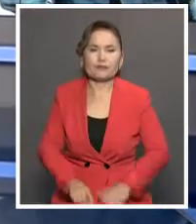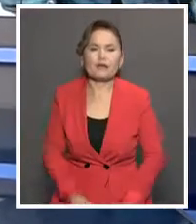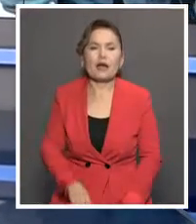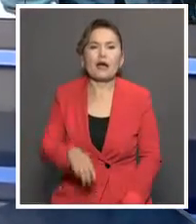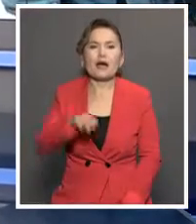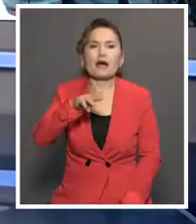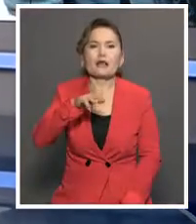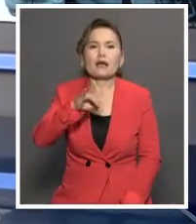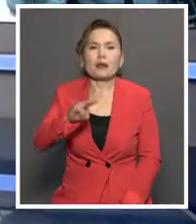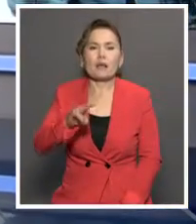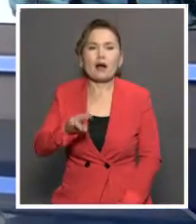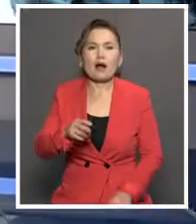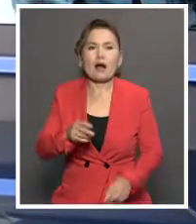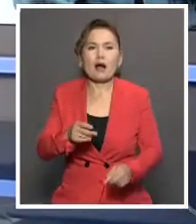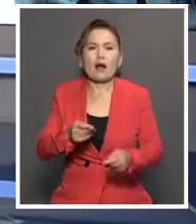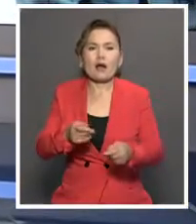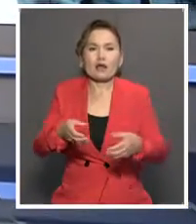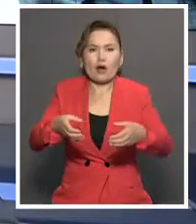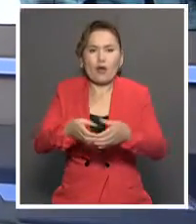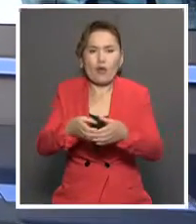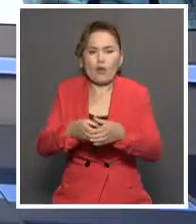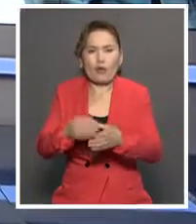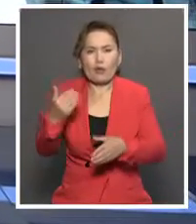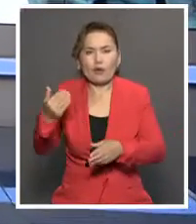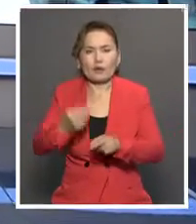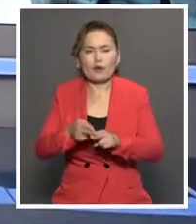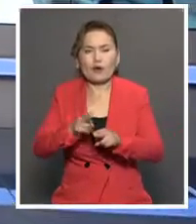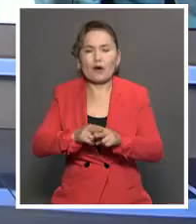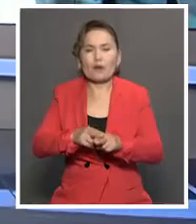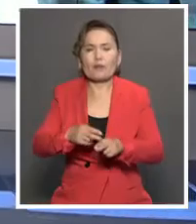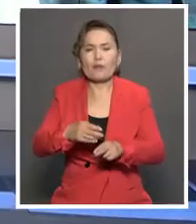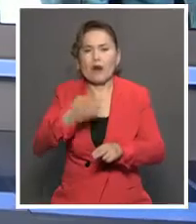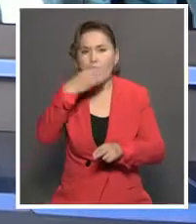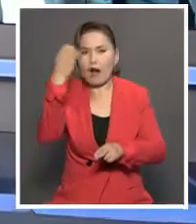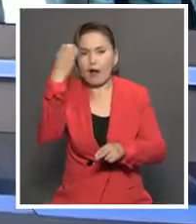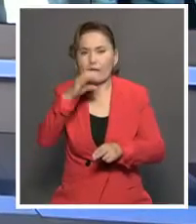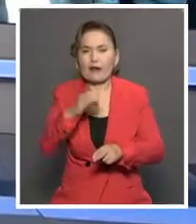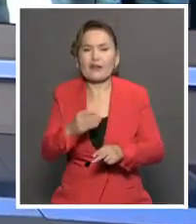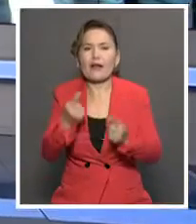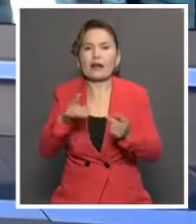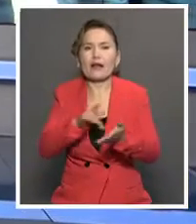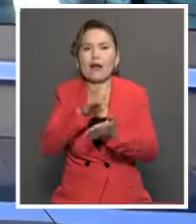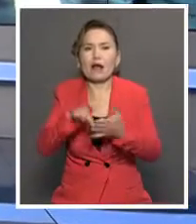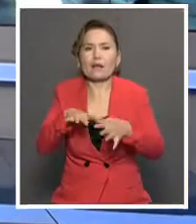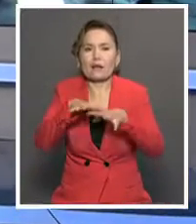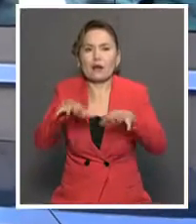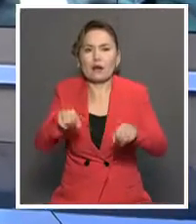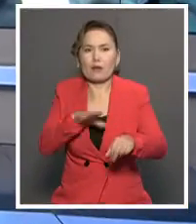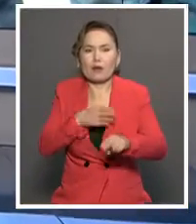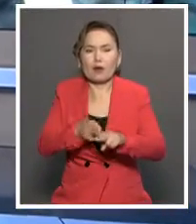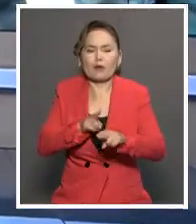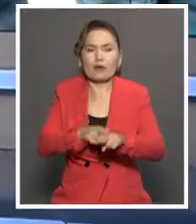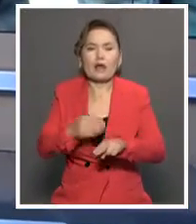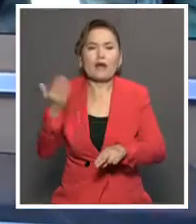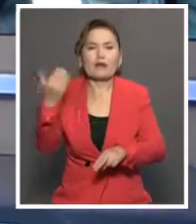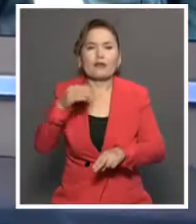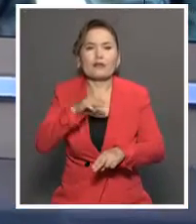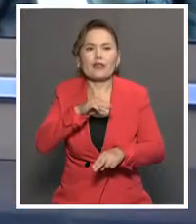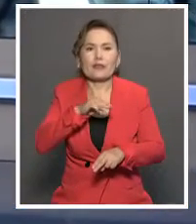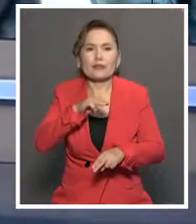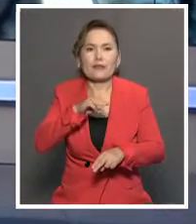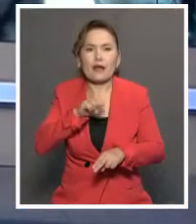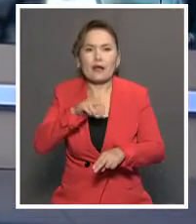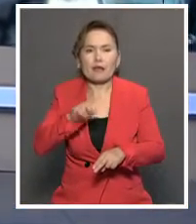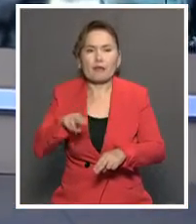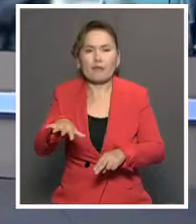Талибан қозғалса, Ауғанстанның екінші ірі қаласы Қандағарды басып алды. Оңтүстікте орналасқан шаһар бір кездері тәліптер үшін негізгі